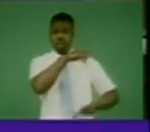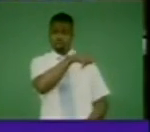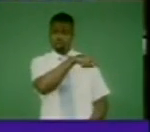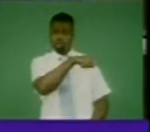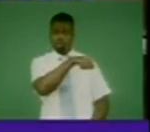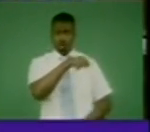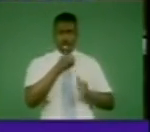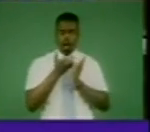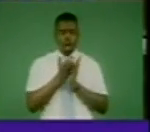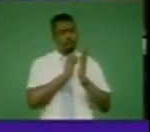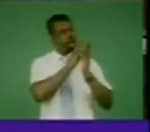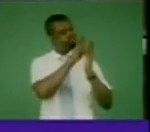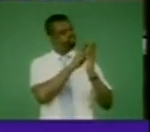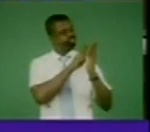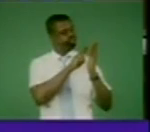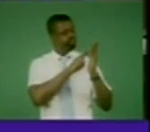naomba nisome